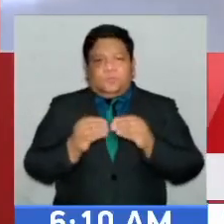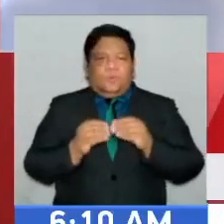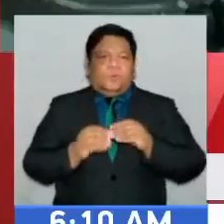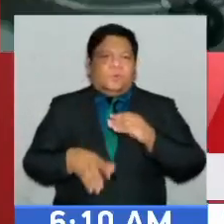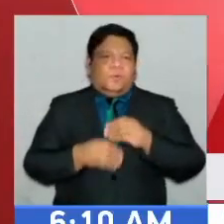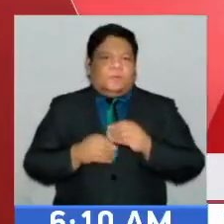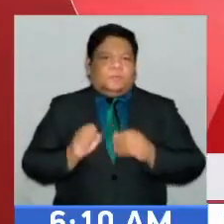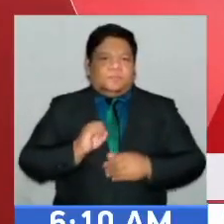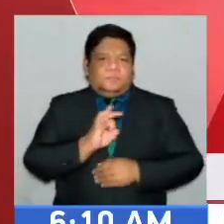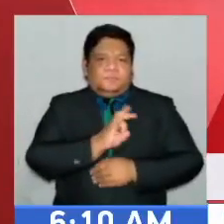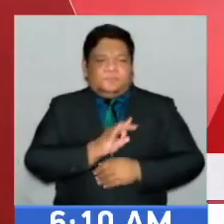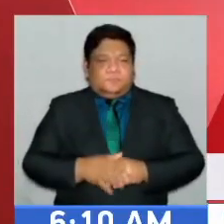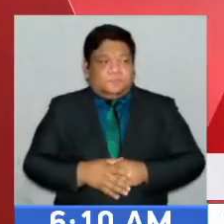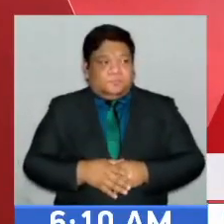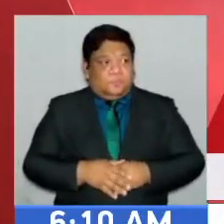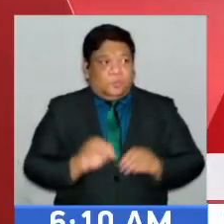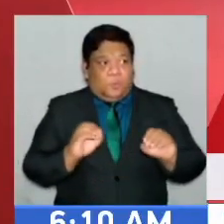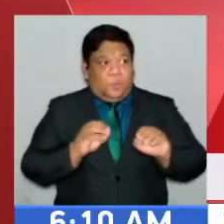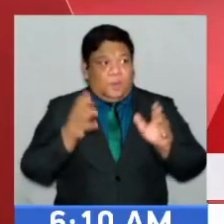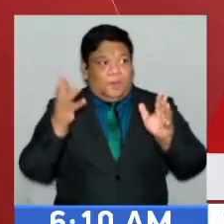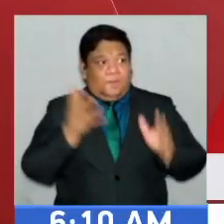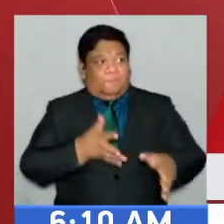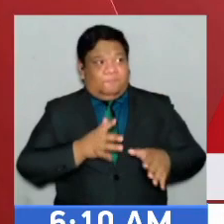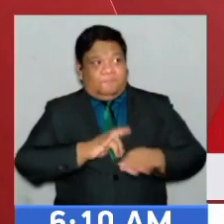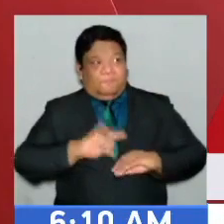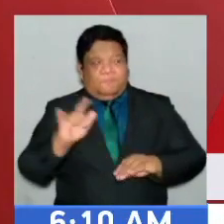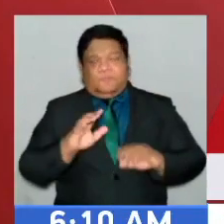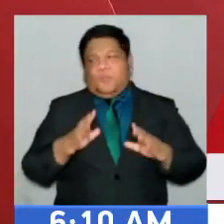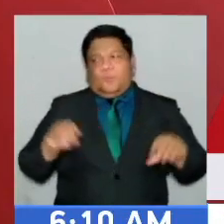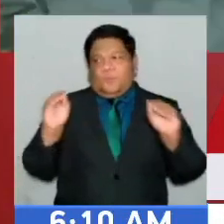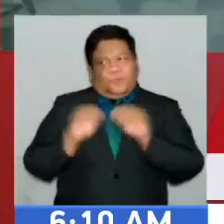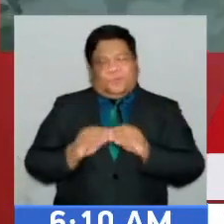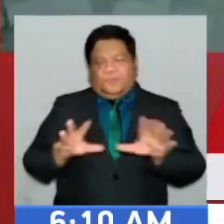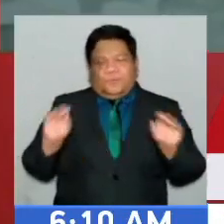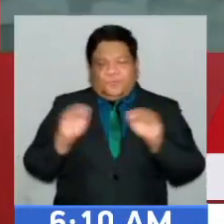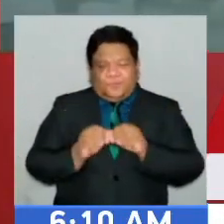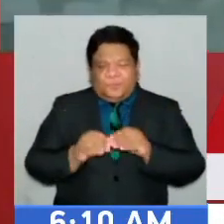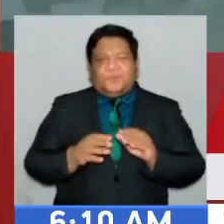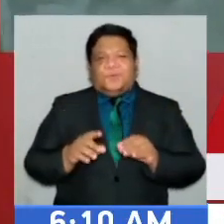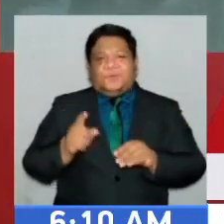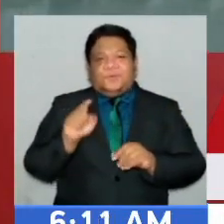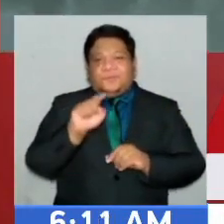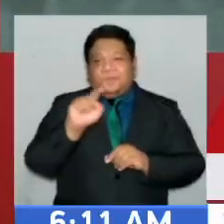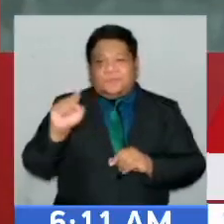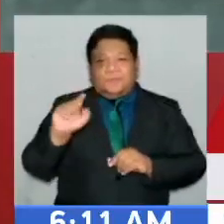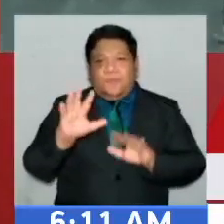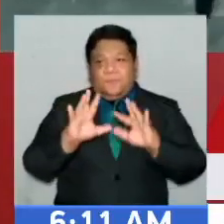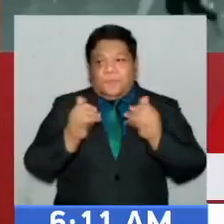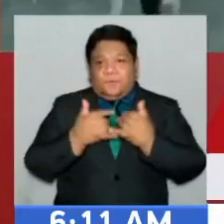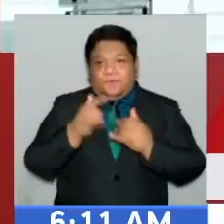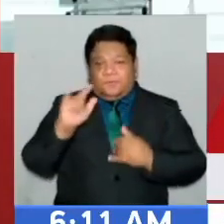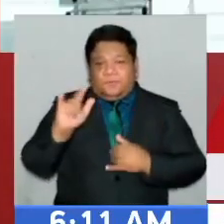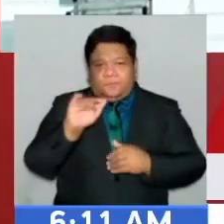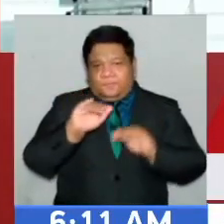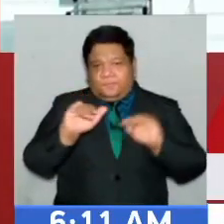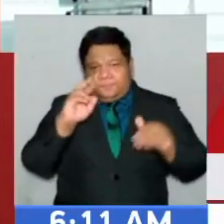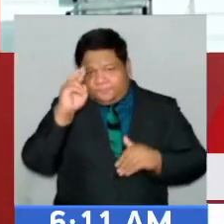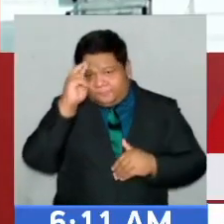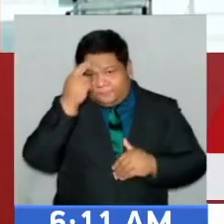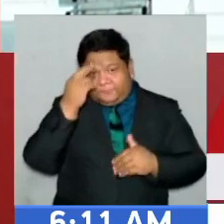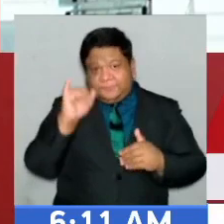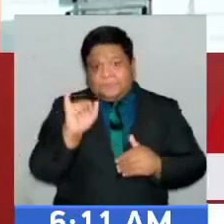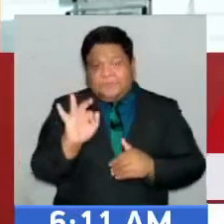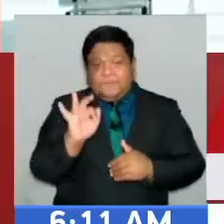maiwan sa flight. Wala na po. Yung mga airlines din po, we're reminded na kapag ka meron pong boarding